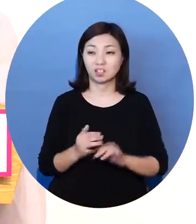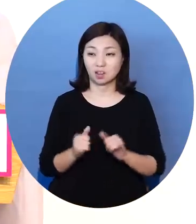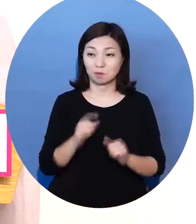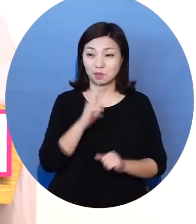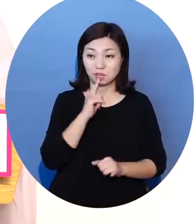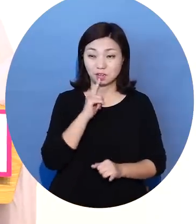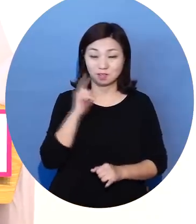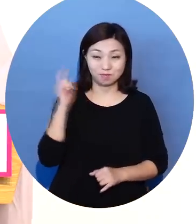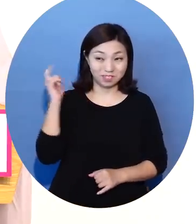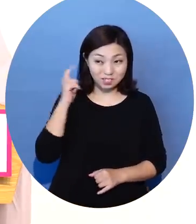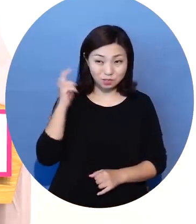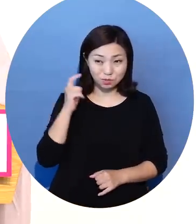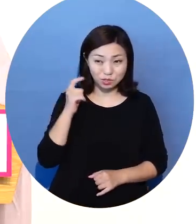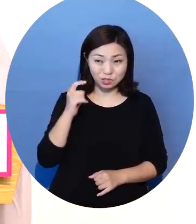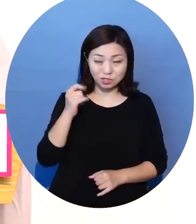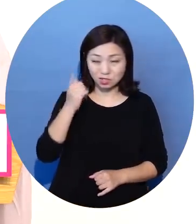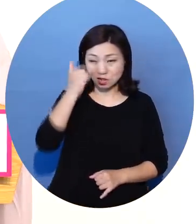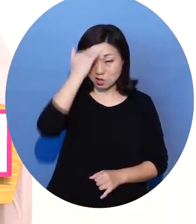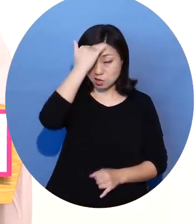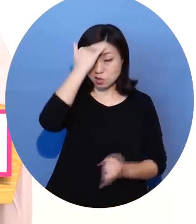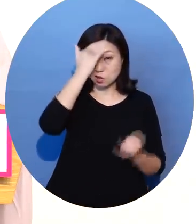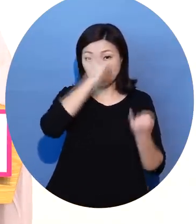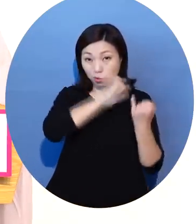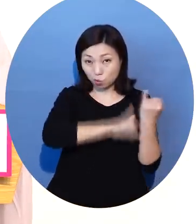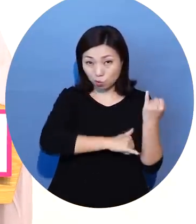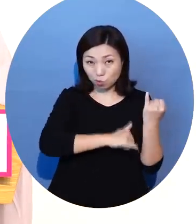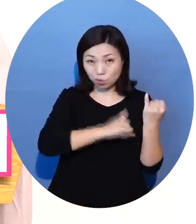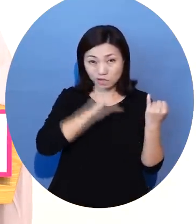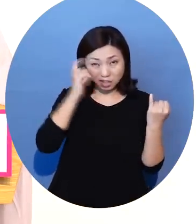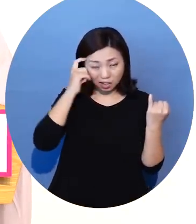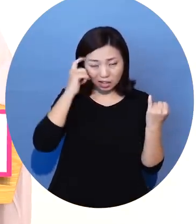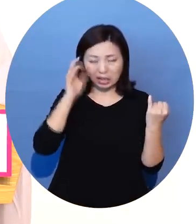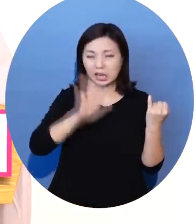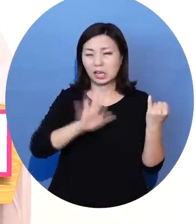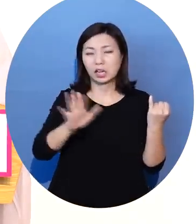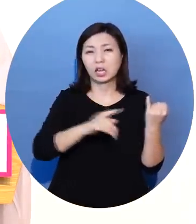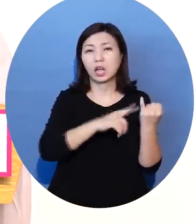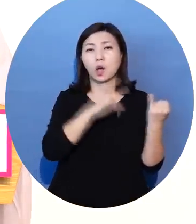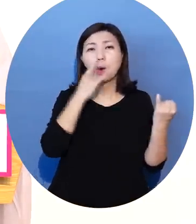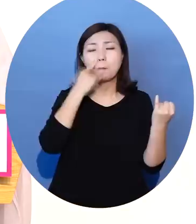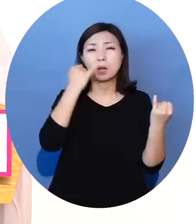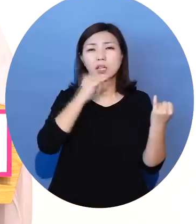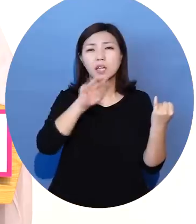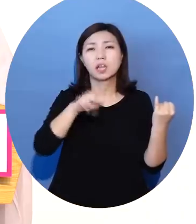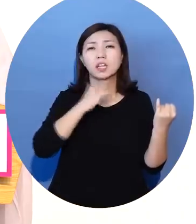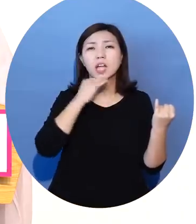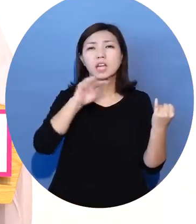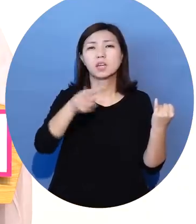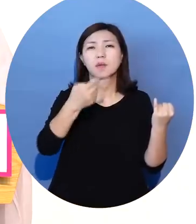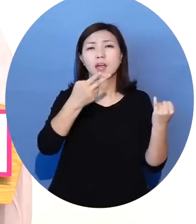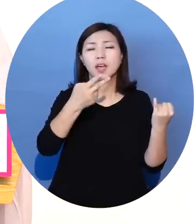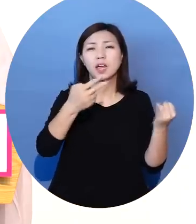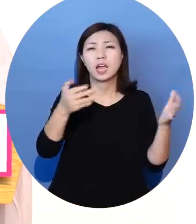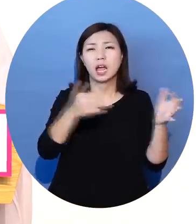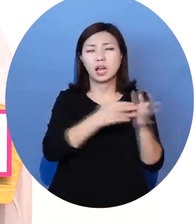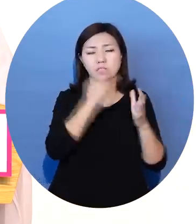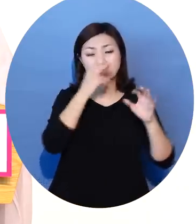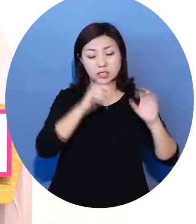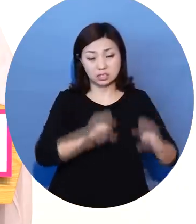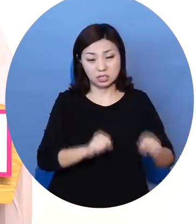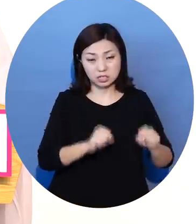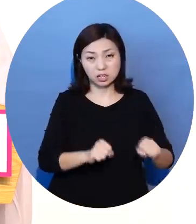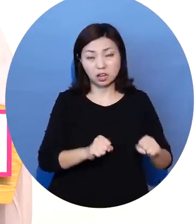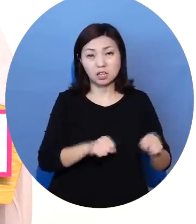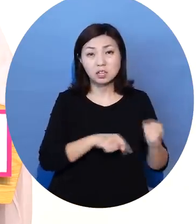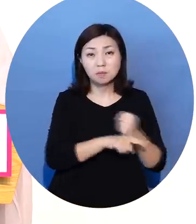남이 들으면 효녀같이 들린다. 엄마 보고 200살까지 살아는 거는, 그건 엄마한테